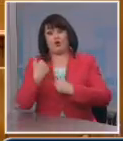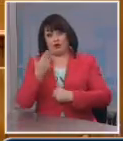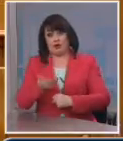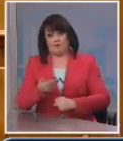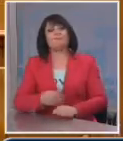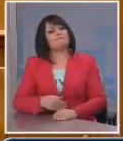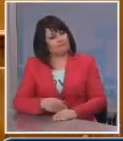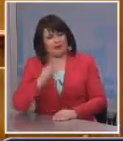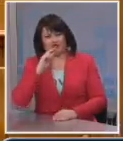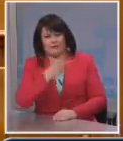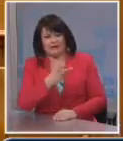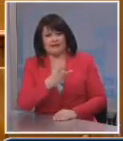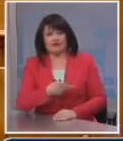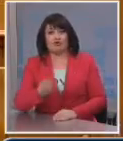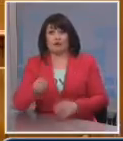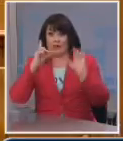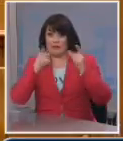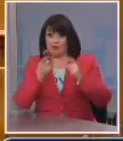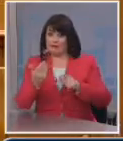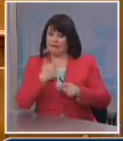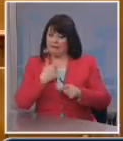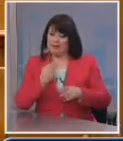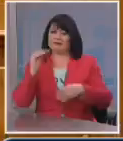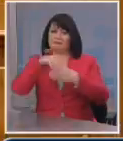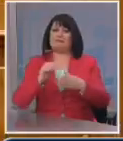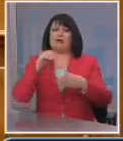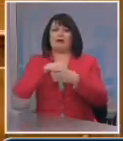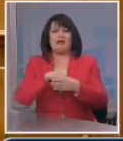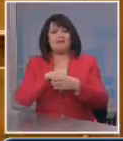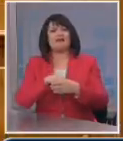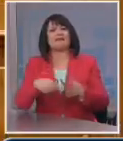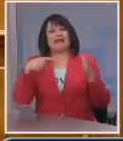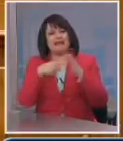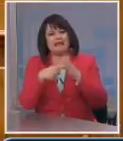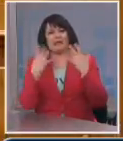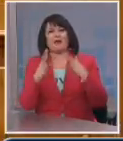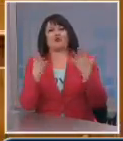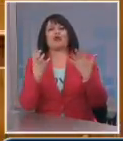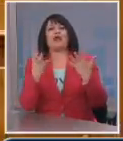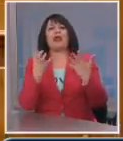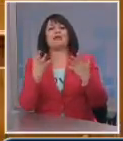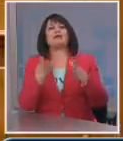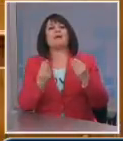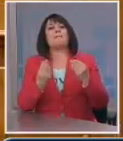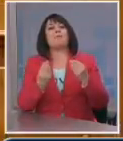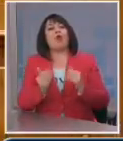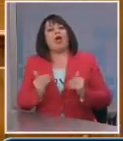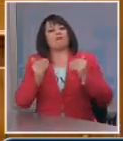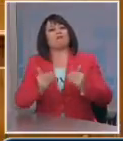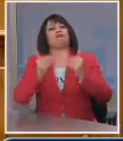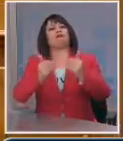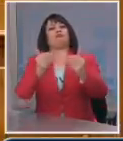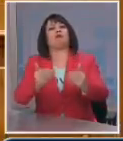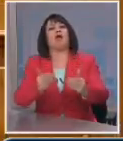Δημοκρατία με τις δικές της παρεμβάσεις, ειδικά στις αρχές της δεκαετίας του 90, έδωσε πολλά χρόνια ζωή στο ασφαλιστικό